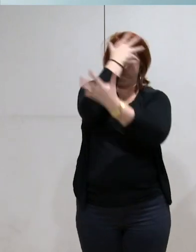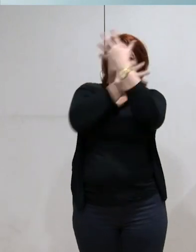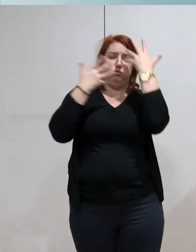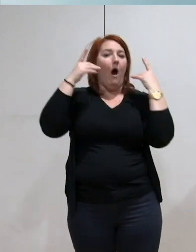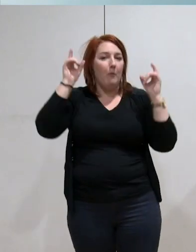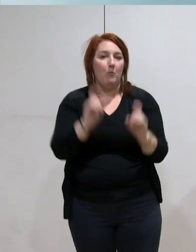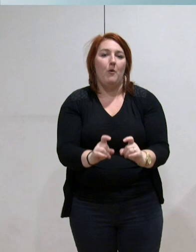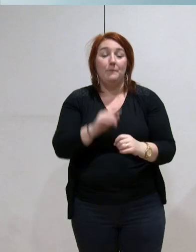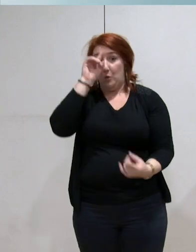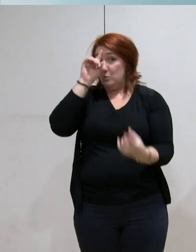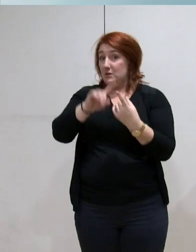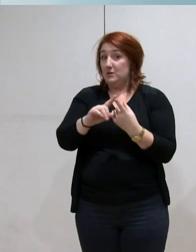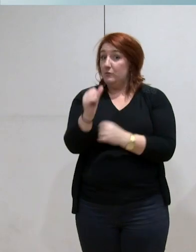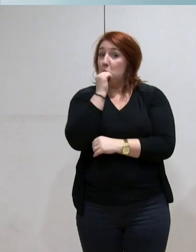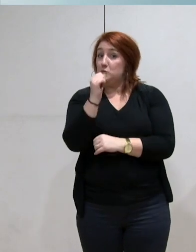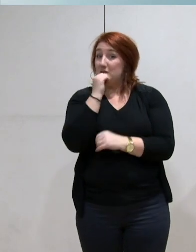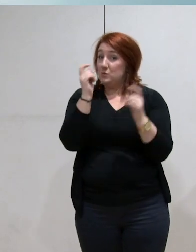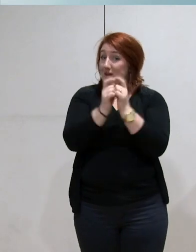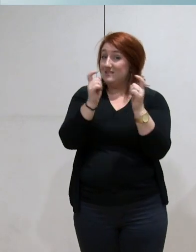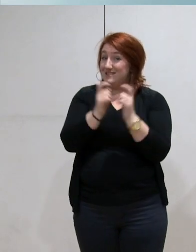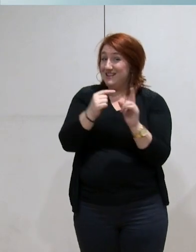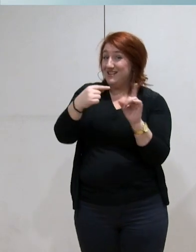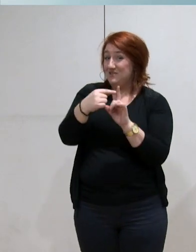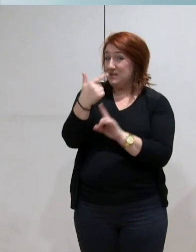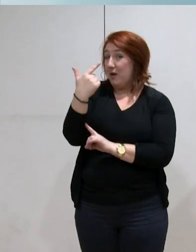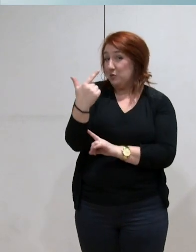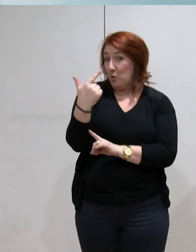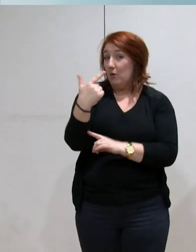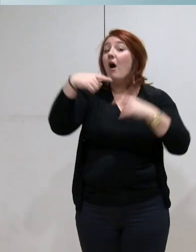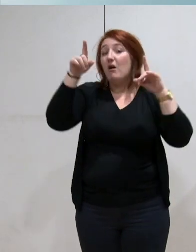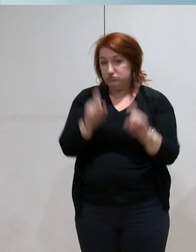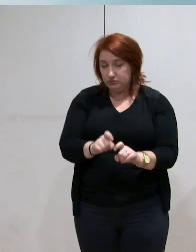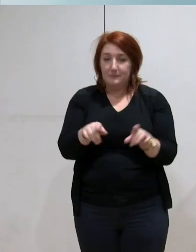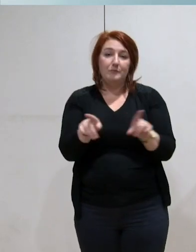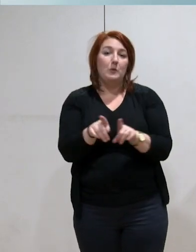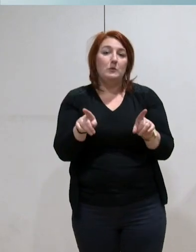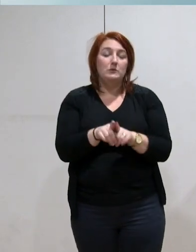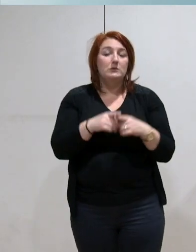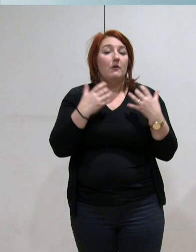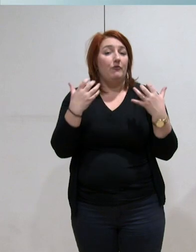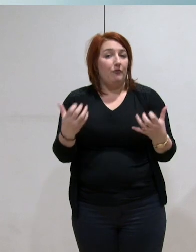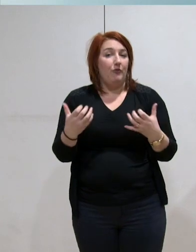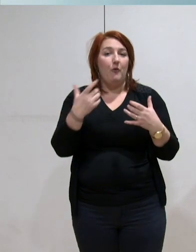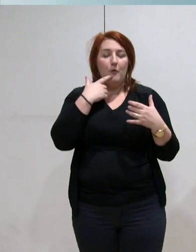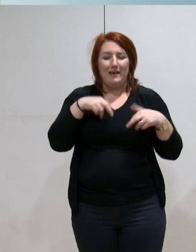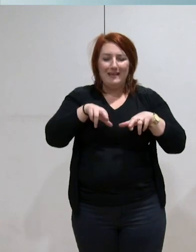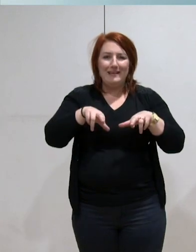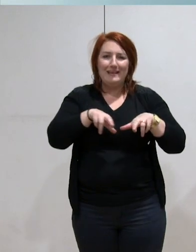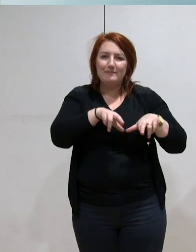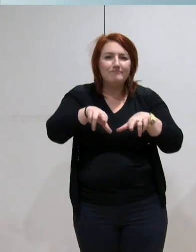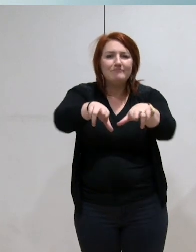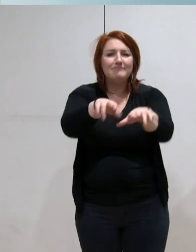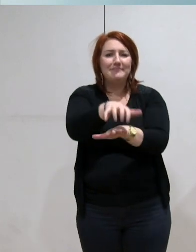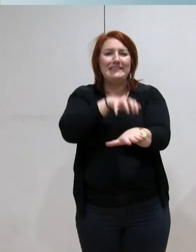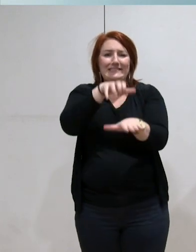en 8 ans de diviser par 2 la consommation d'électricité c'est aussi une poursuite de l'action concernant les berges de l'iser avec 1 million